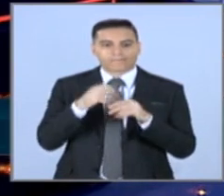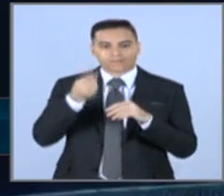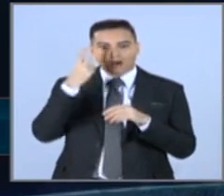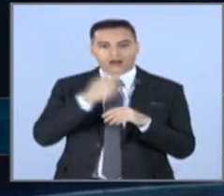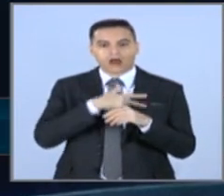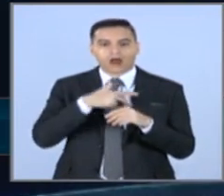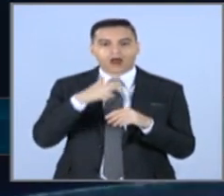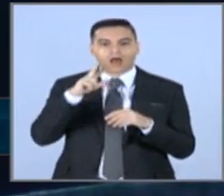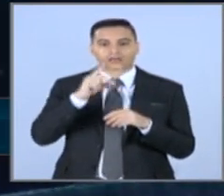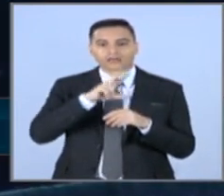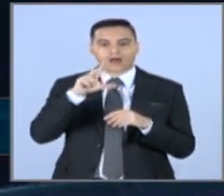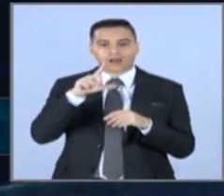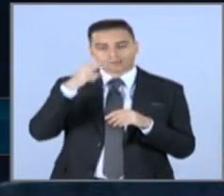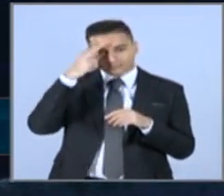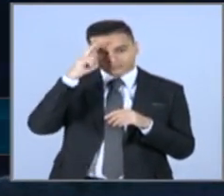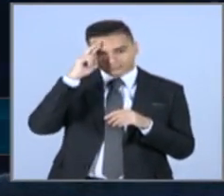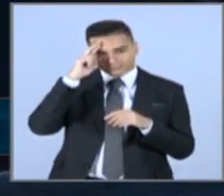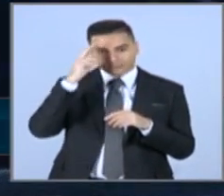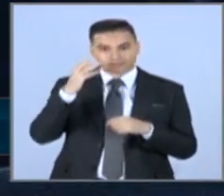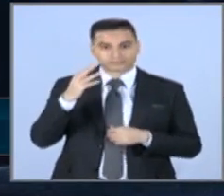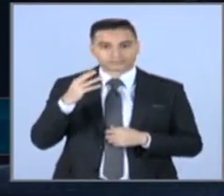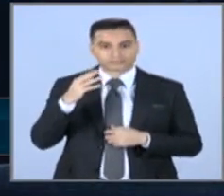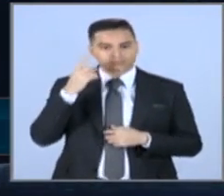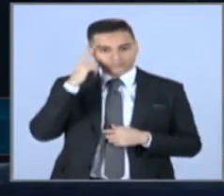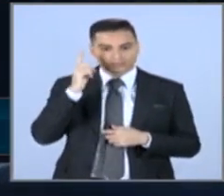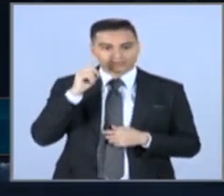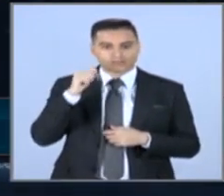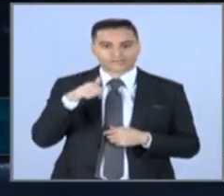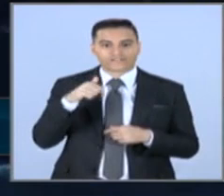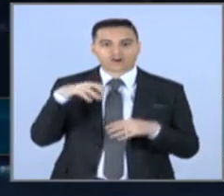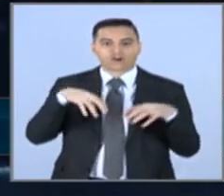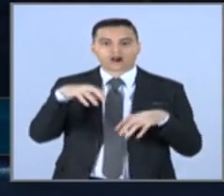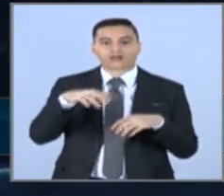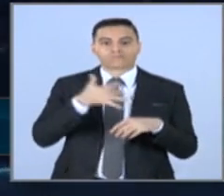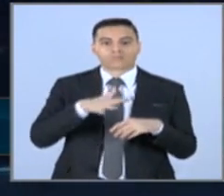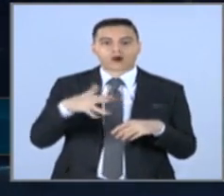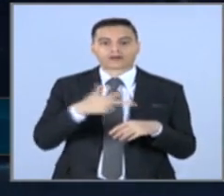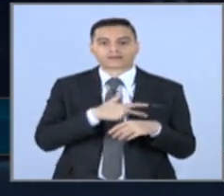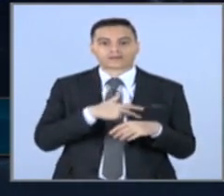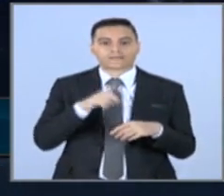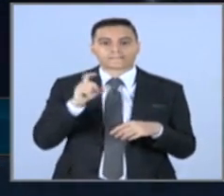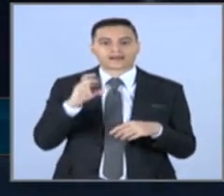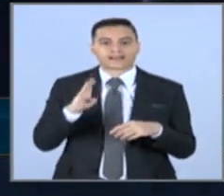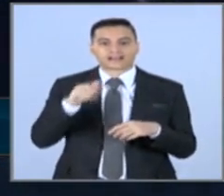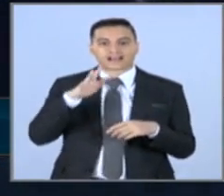فمن هو؟ الأطلال. بوس. في أي قارة تقع بحيرة